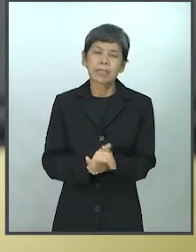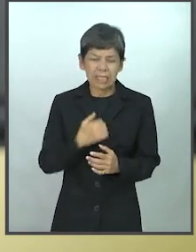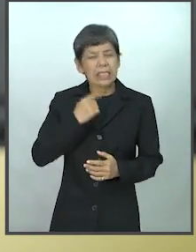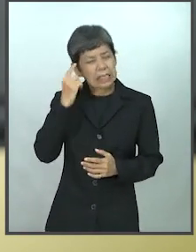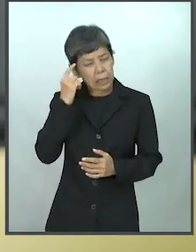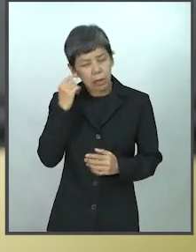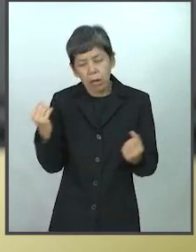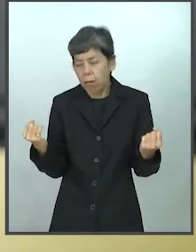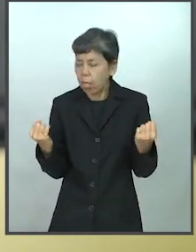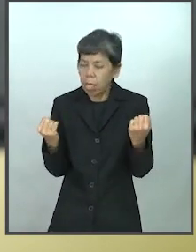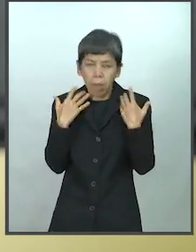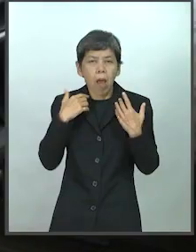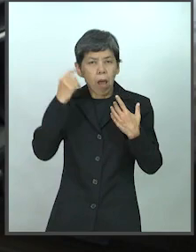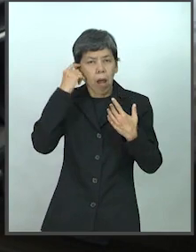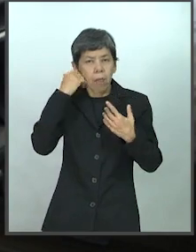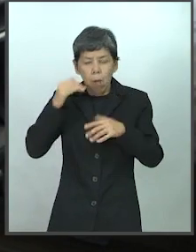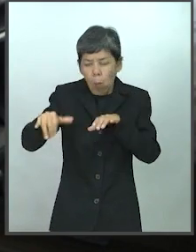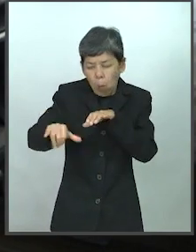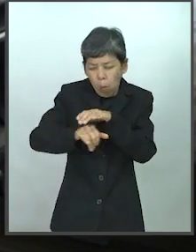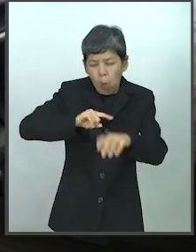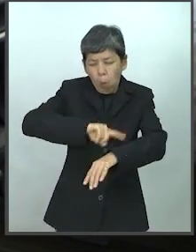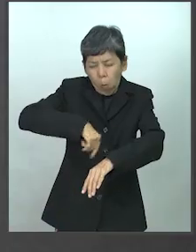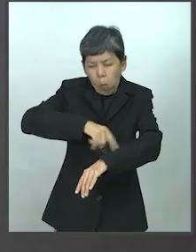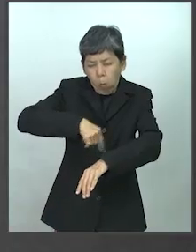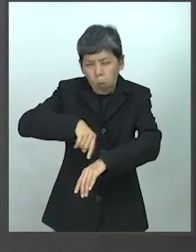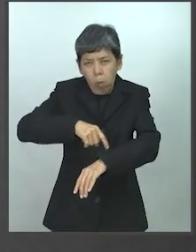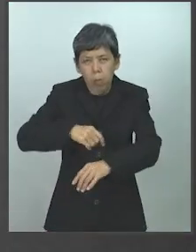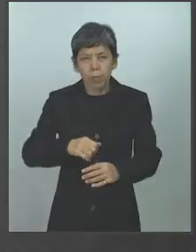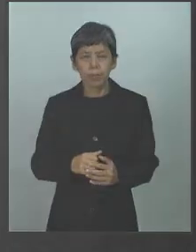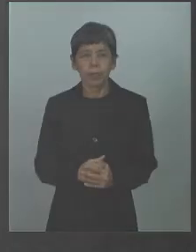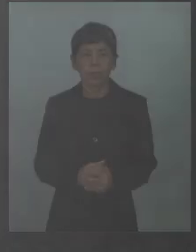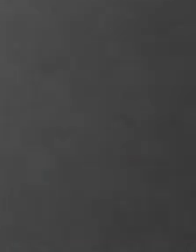ะเป็นกล้ามเนื้ออ่อนแรงด้วยค่ะเพราะว่าดำมาหลายชั่วโมงแล้ว